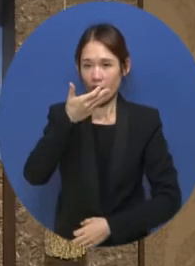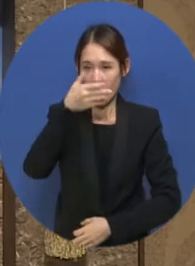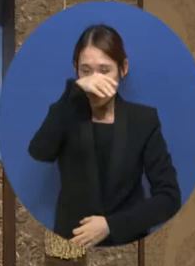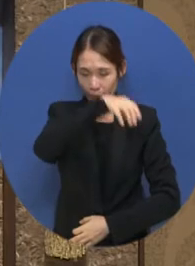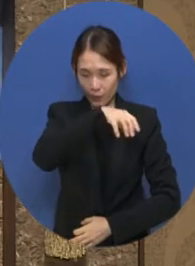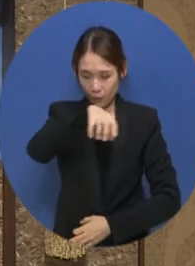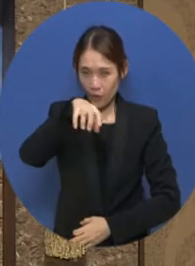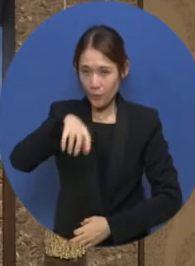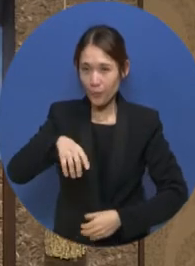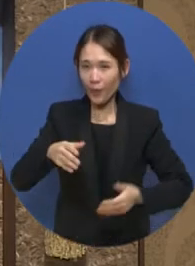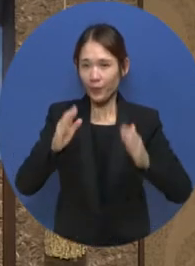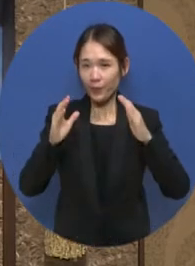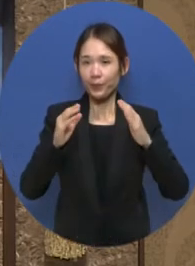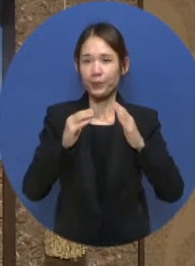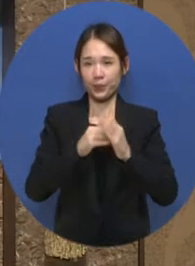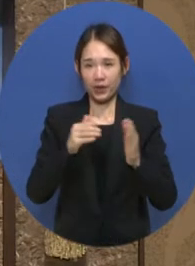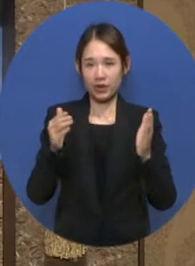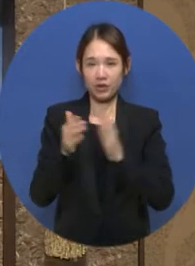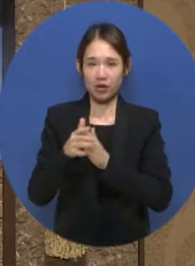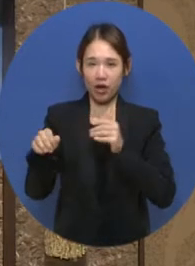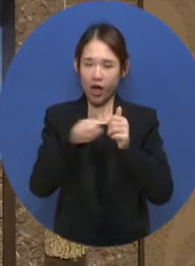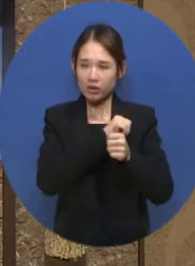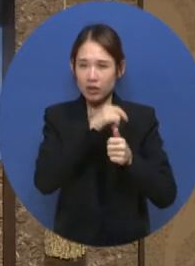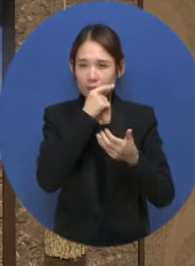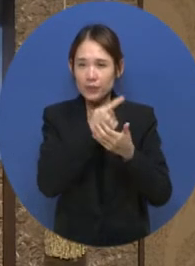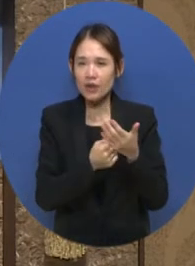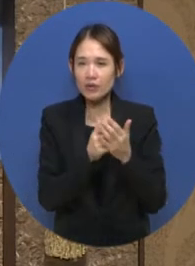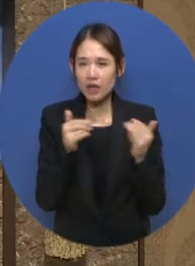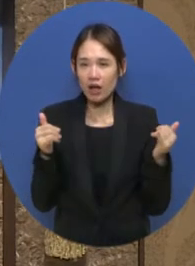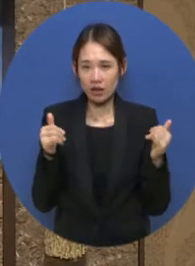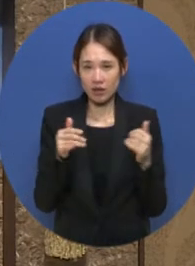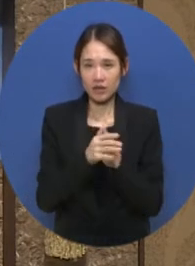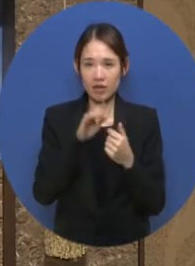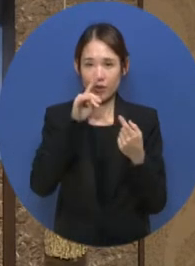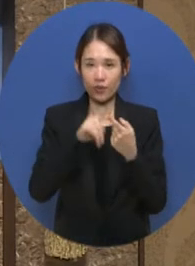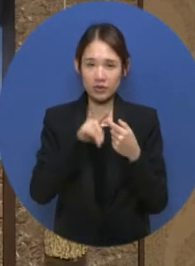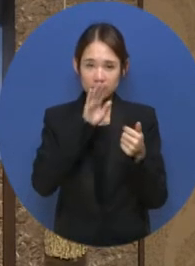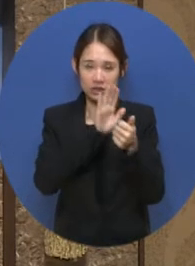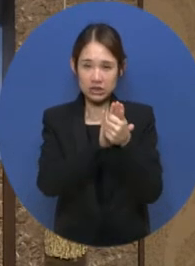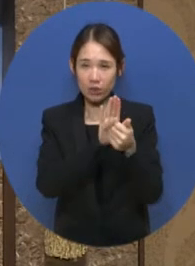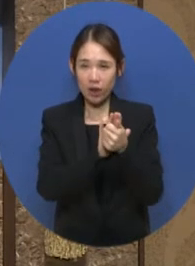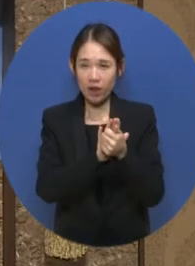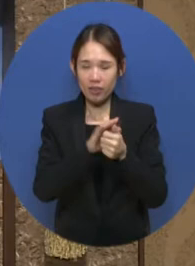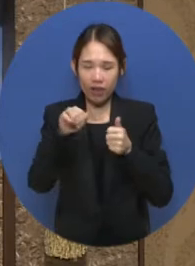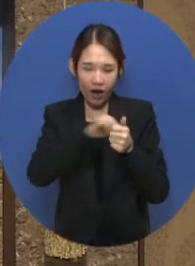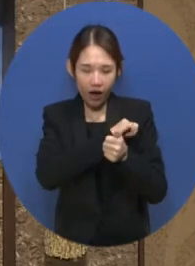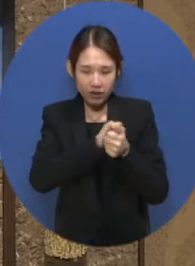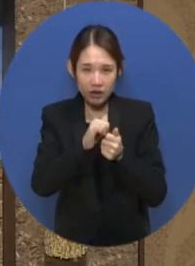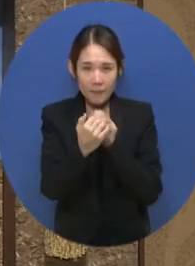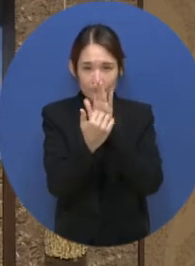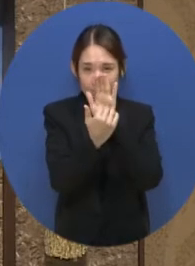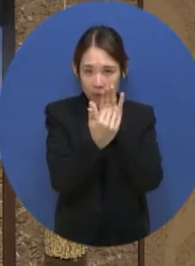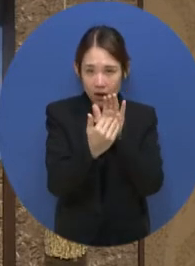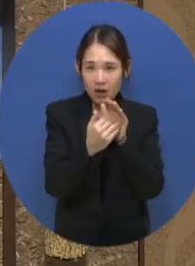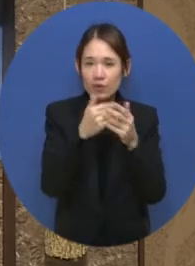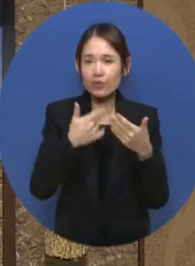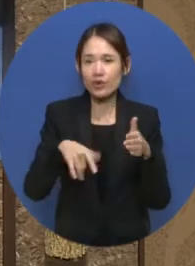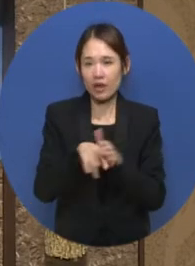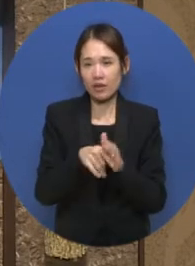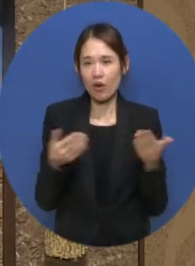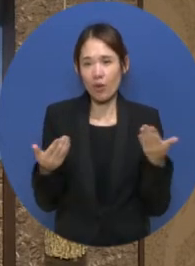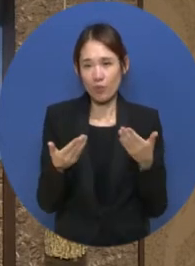그래서 저희는 그 학대 피해 장애인들에 대한 지원과 또 학대 발생에 대한 예방 원하는 업무를 현재 하고